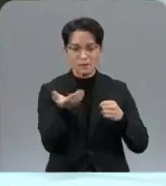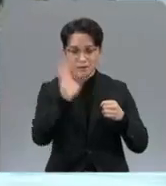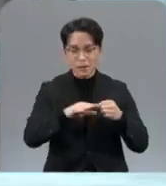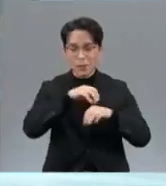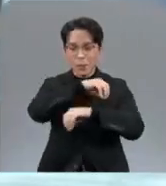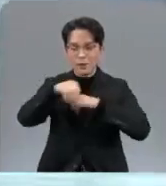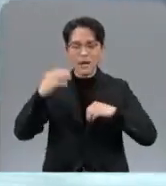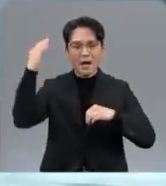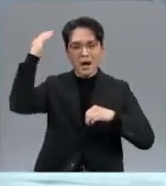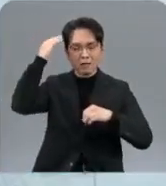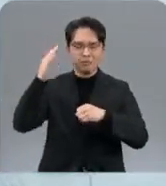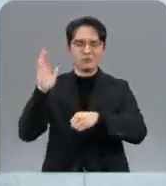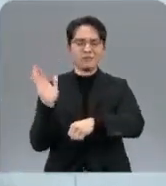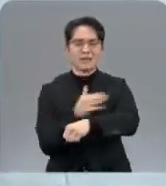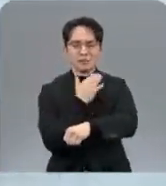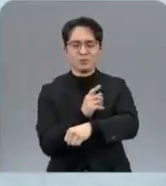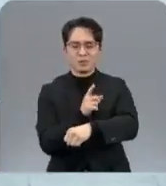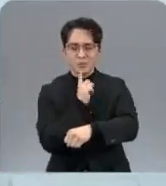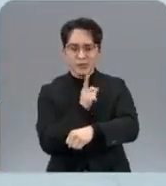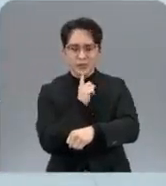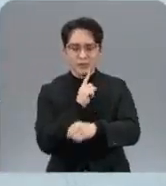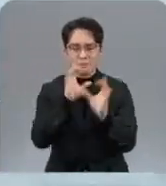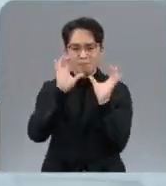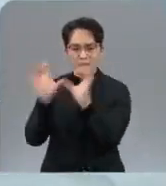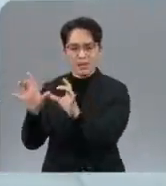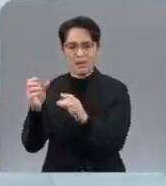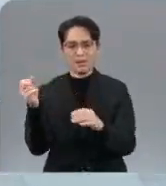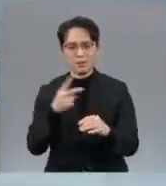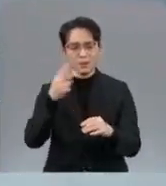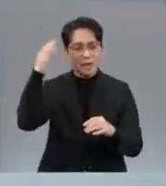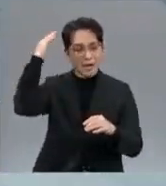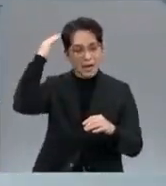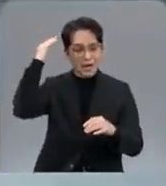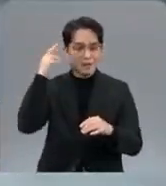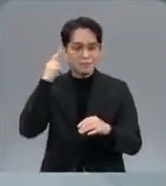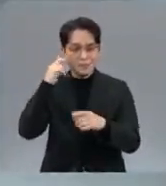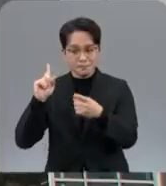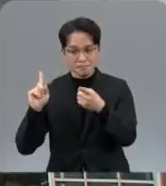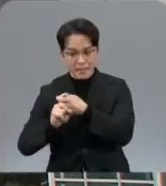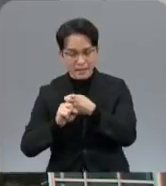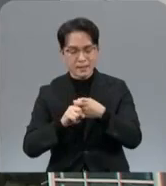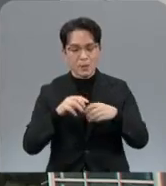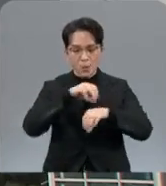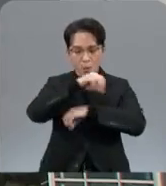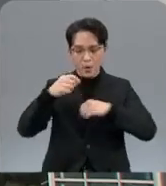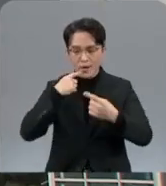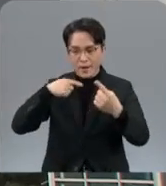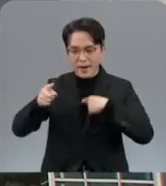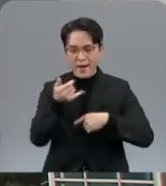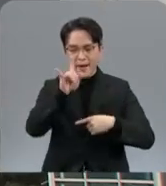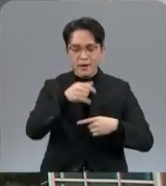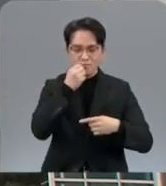紧张局势的责任推卸给韩国，同时积累增强核力量的名分，对